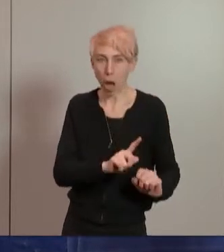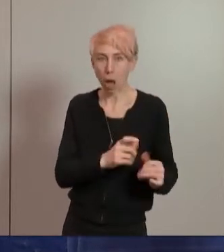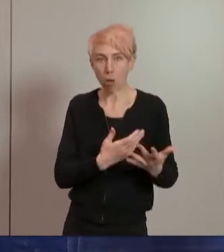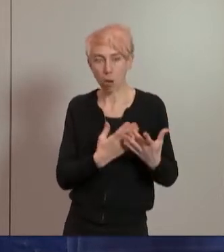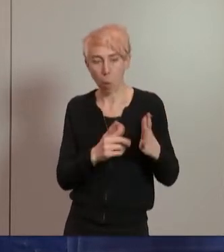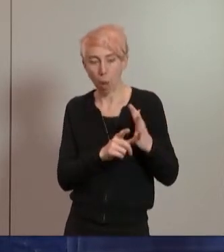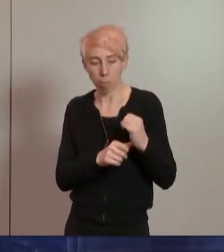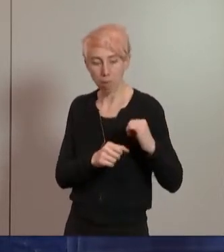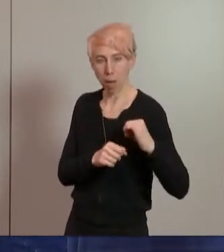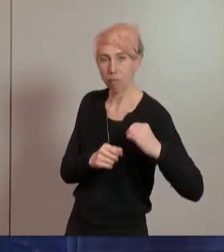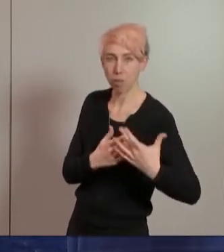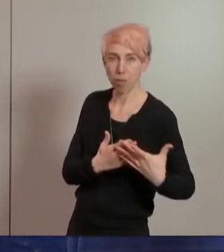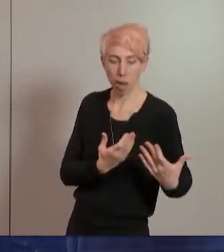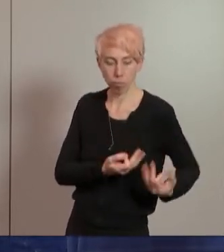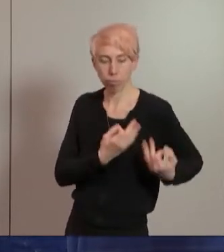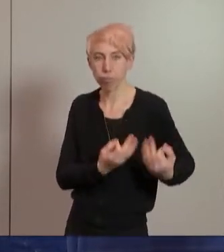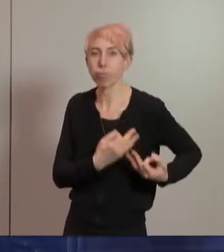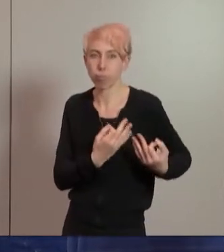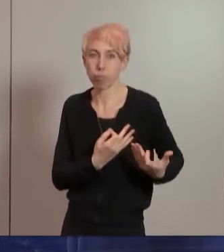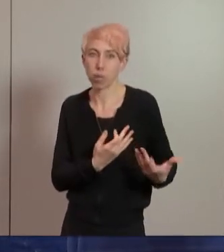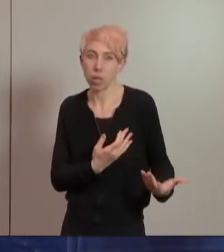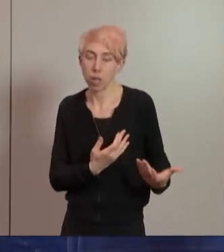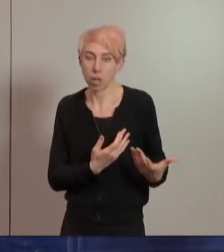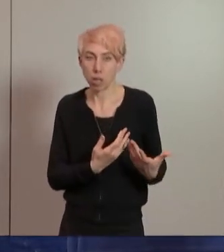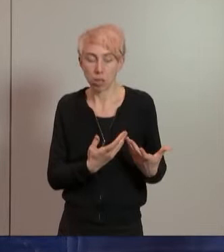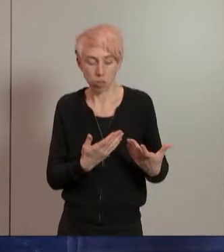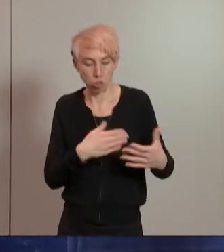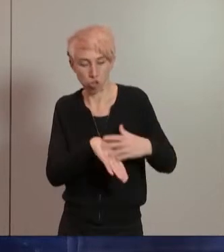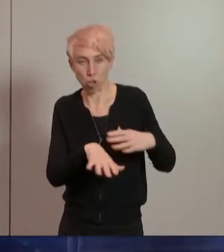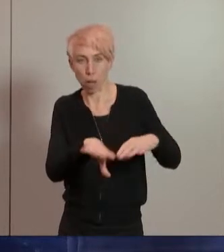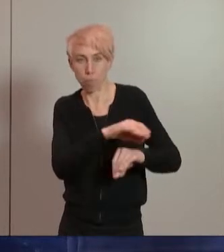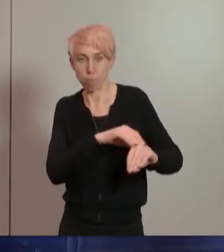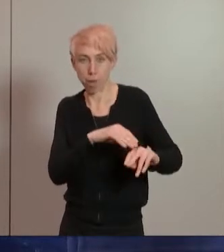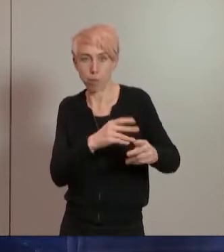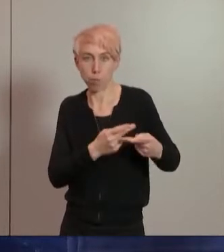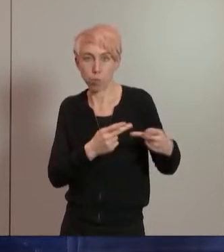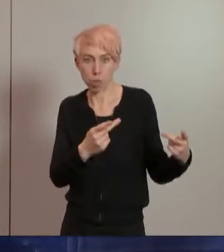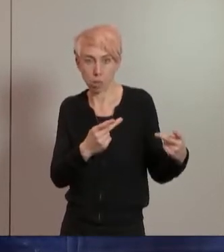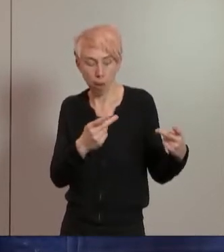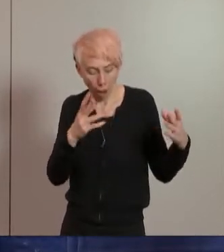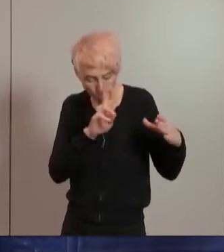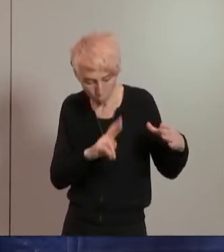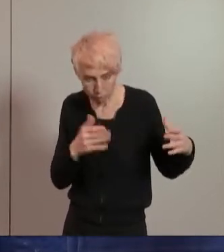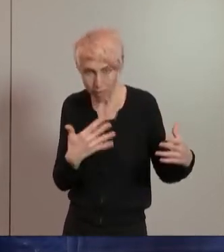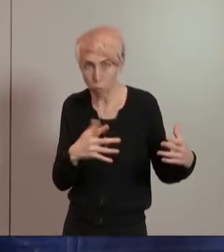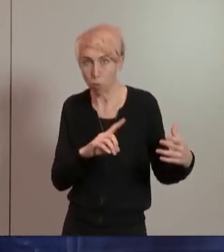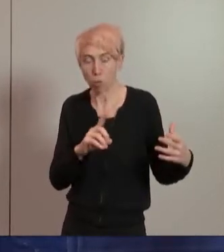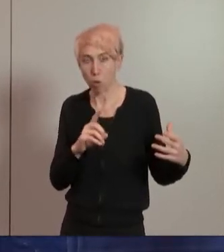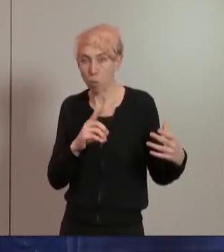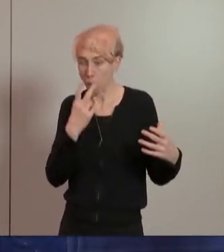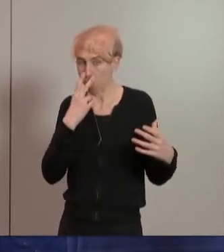courantes dans l'espace public, des faits qui ne concernent pas que Rosé, parce qu'en même temps, à Rosé, les faits de délinquance sont en